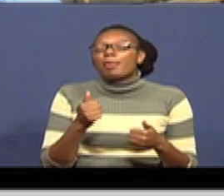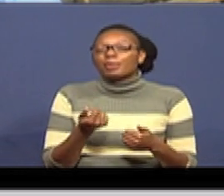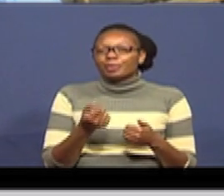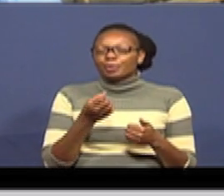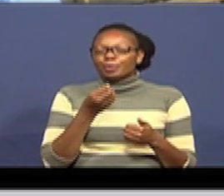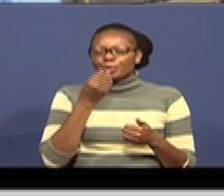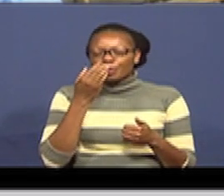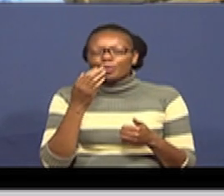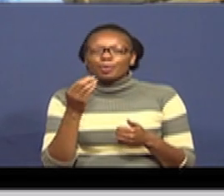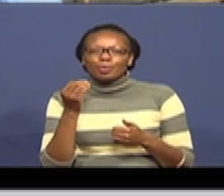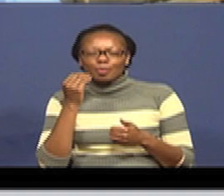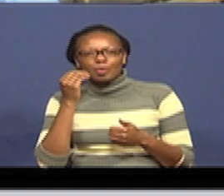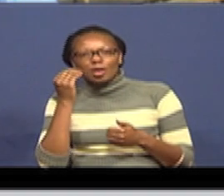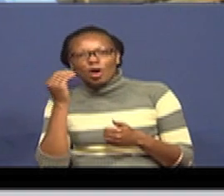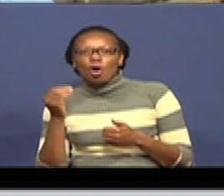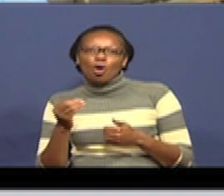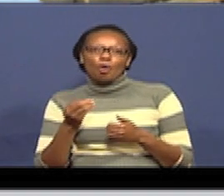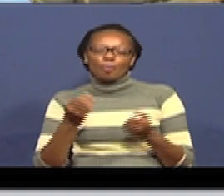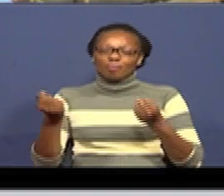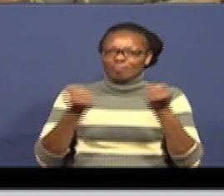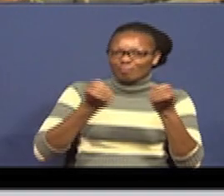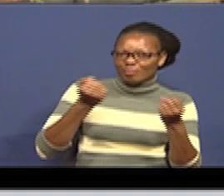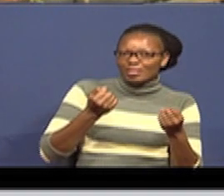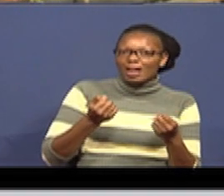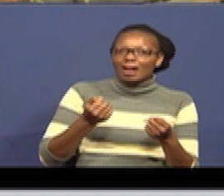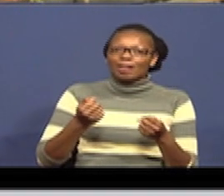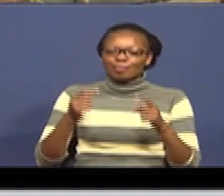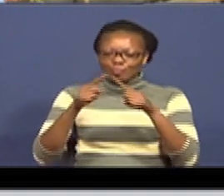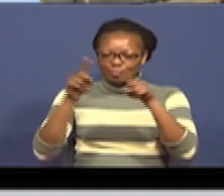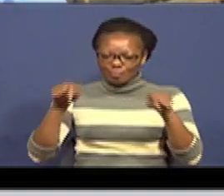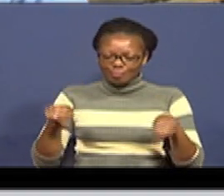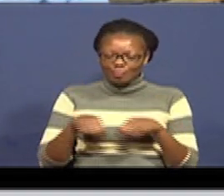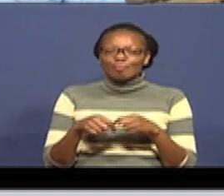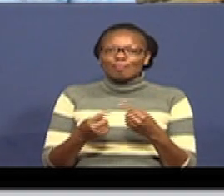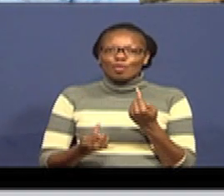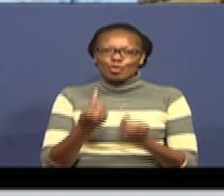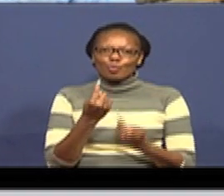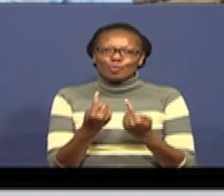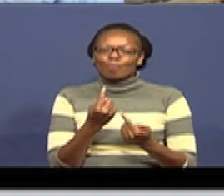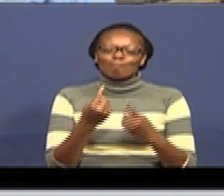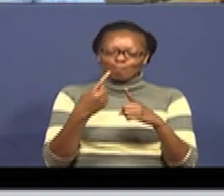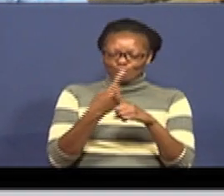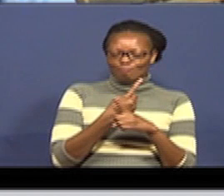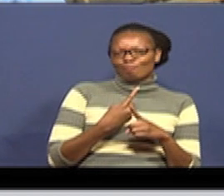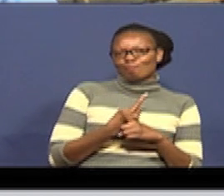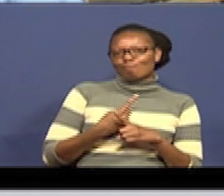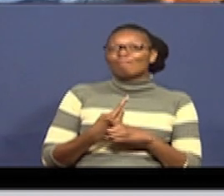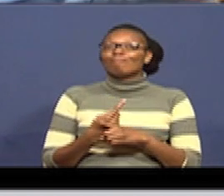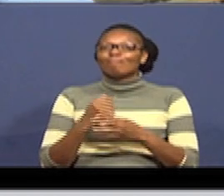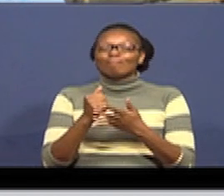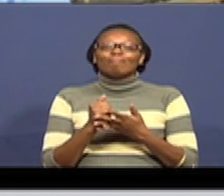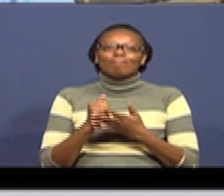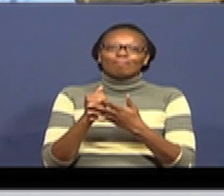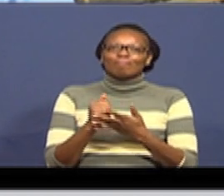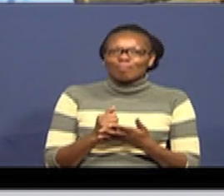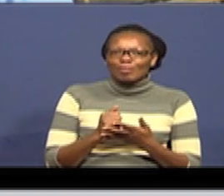So umesikia maua yake kuna harufu. Hiyo harufu inakuwa ni kama freshener kwenye nyumba, kwenye chikoni, kwenye